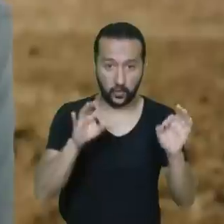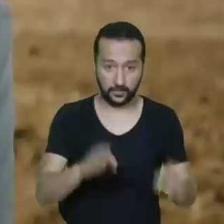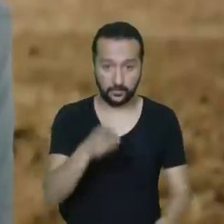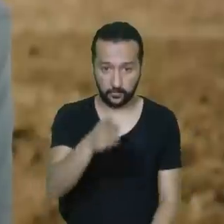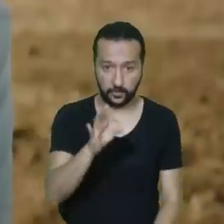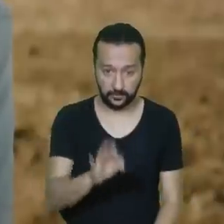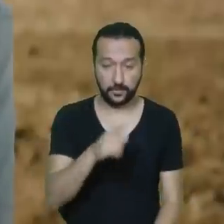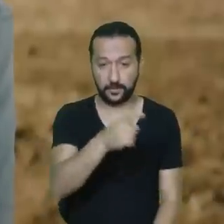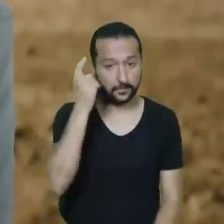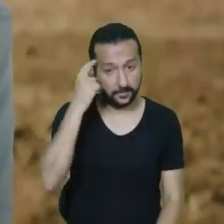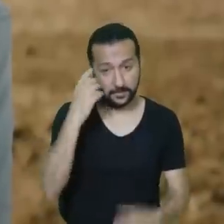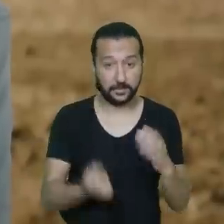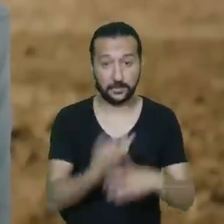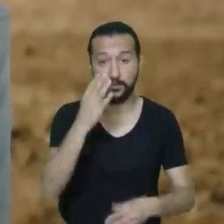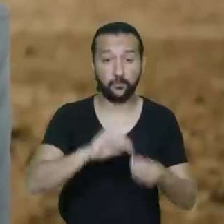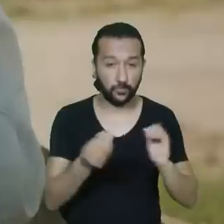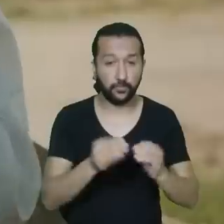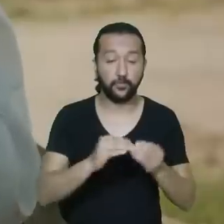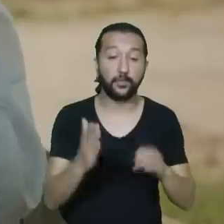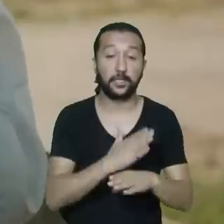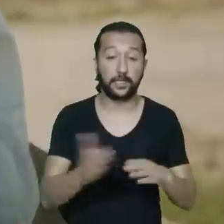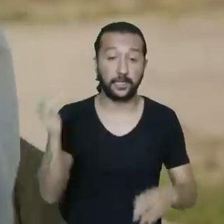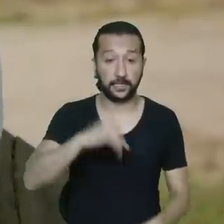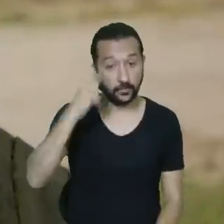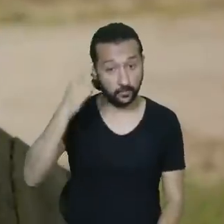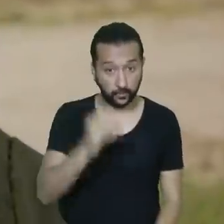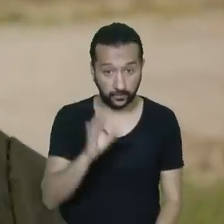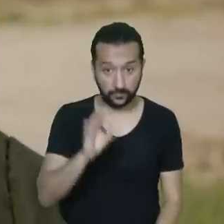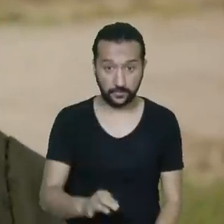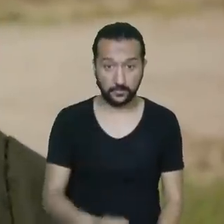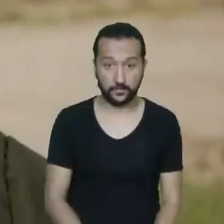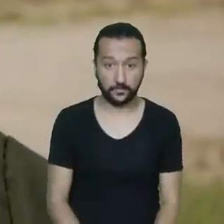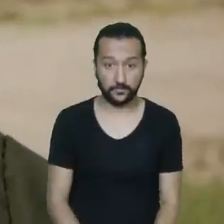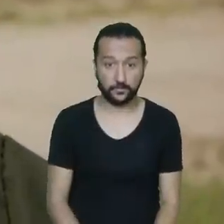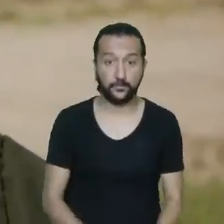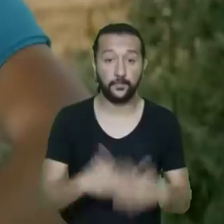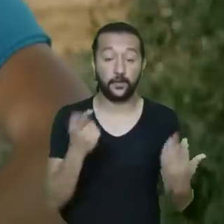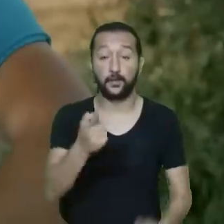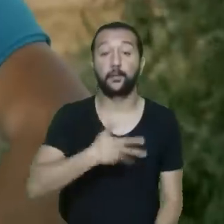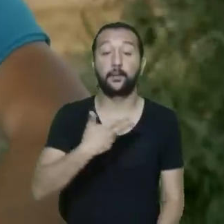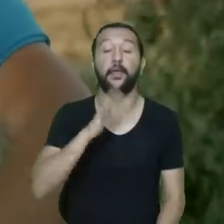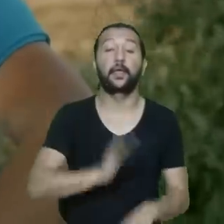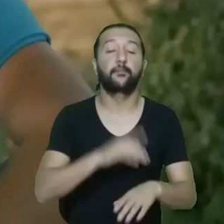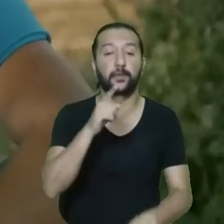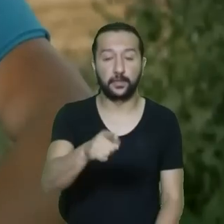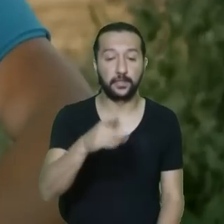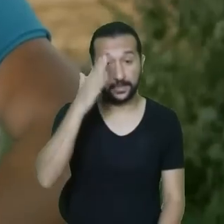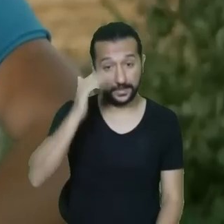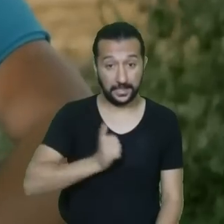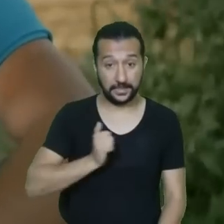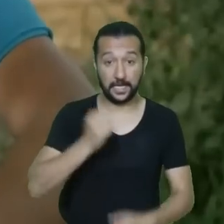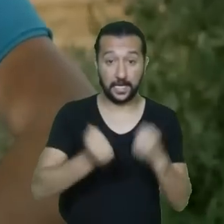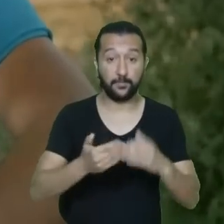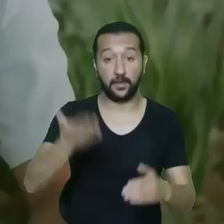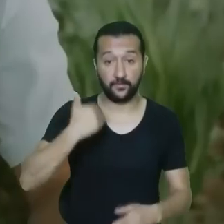Cemil? Başımıza gelen musibetle neden başımıza geldiğini düşün gez değil mi? Emmi merak etme gülüm. Jandarmala